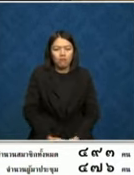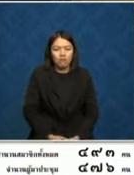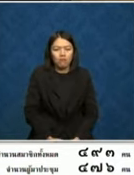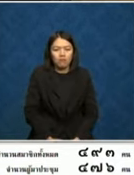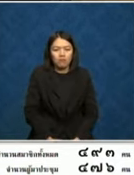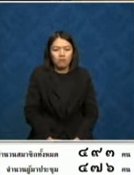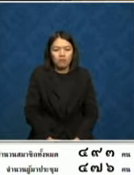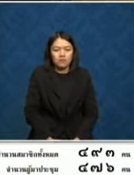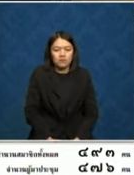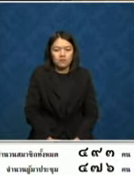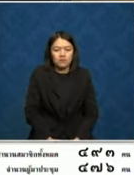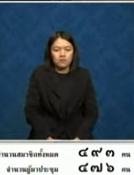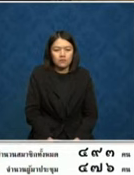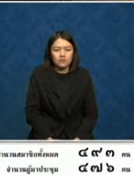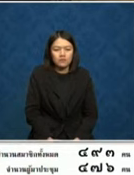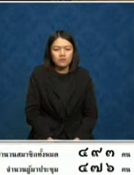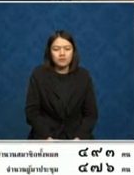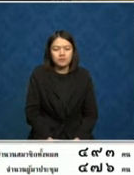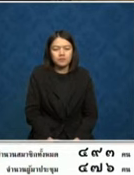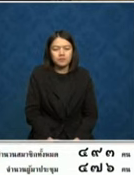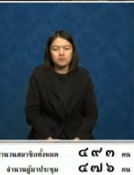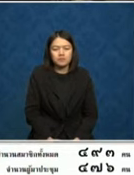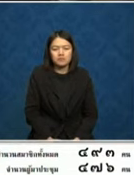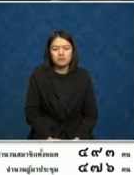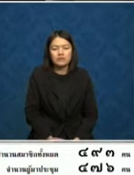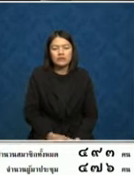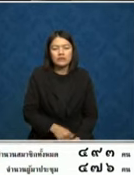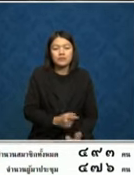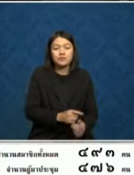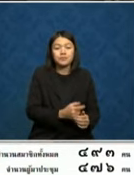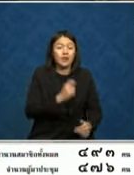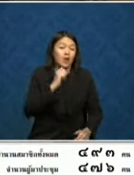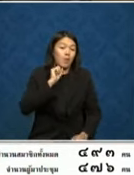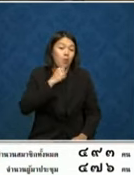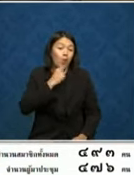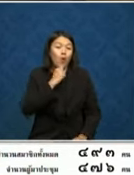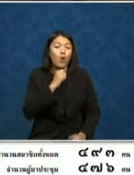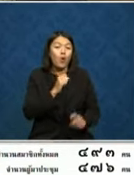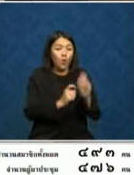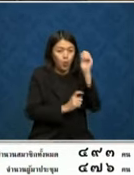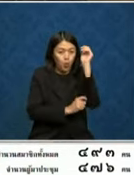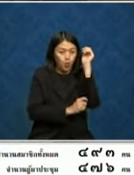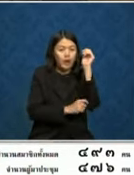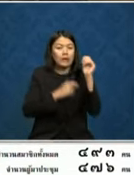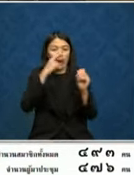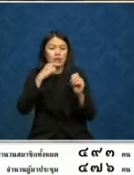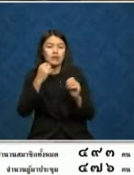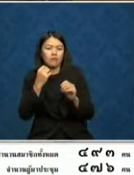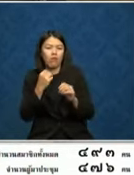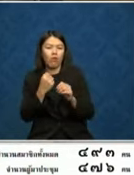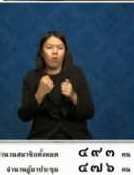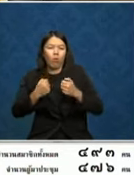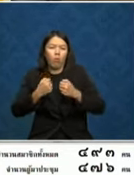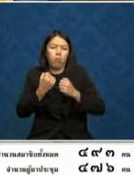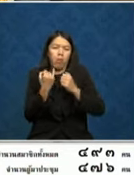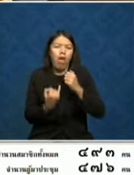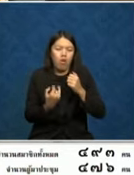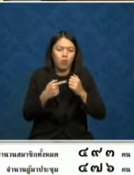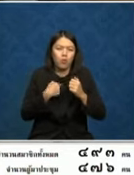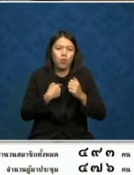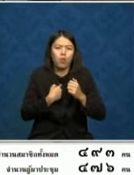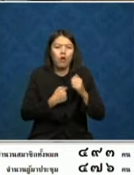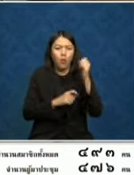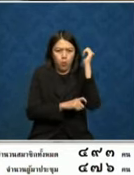วัดว่าเรายังสู้สิงคโปร์กับฮ่องกงไม่ได้คือความรู้ทางการเงินของผู้ลงทุนครับสิงคโปร์นั้นมีความ